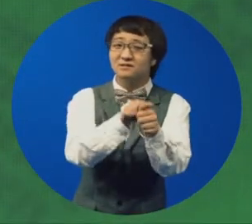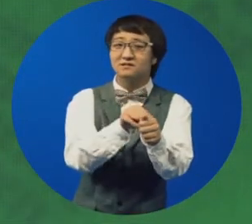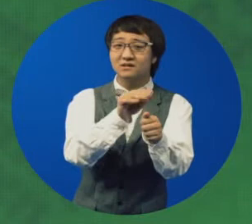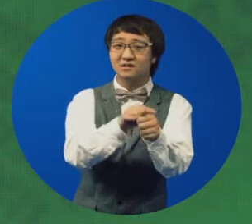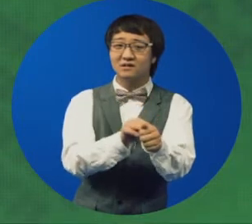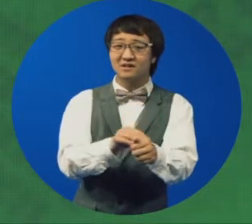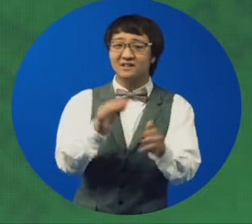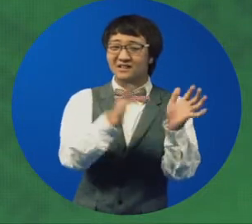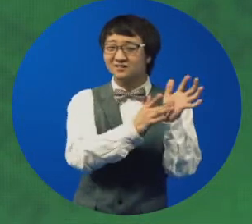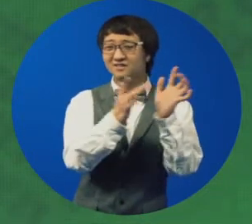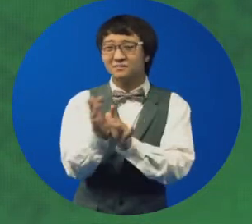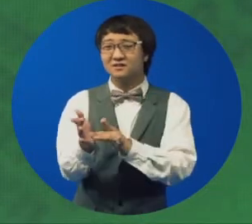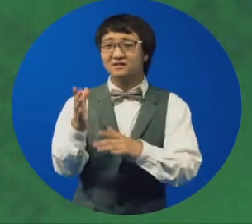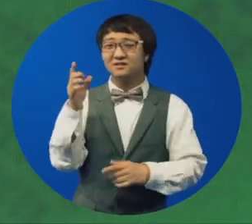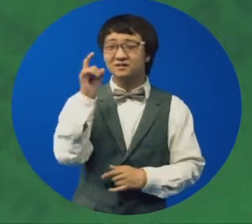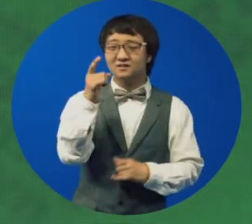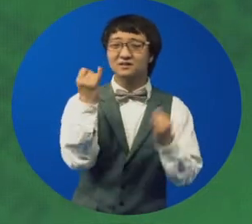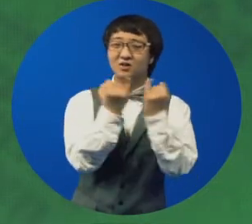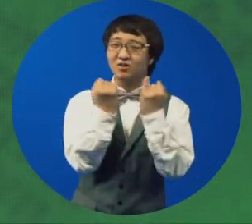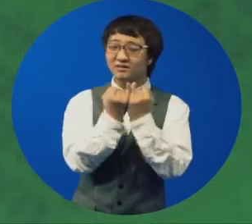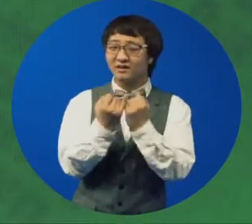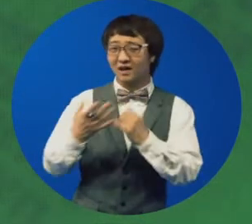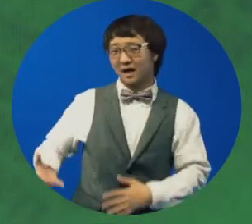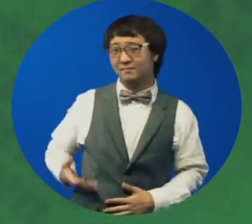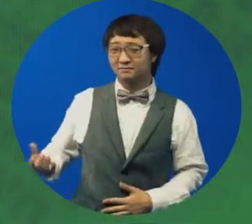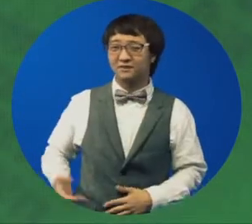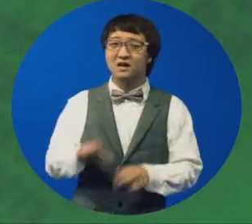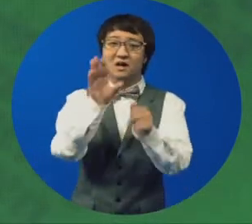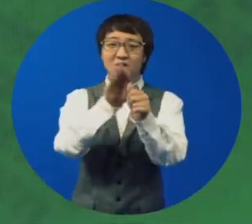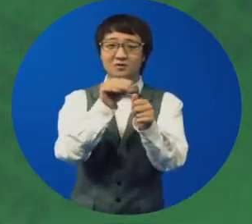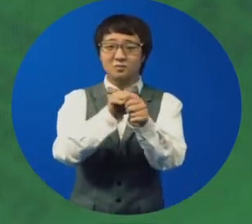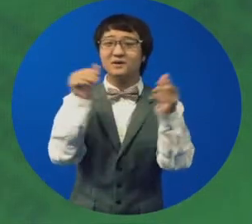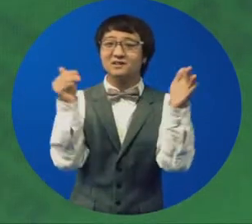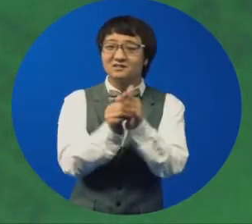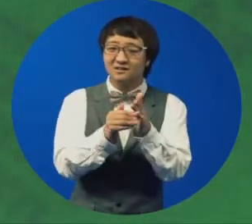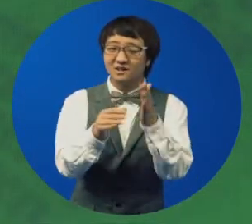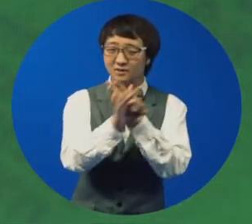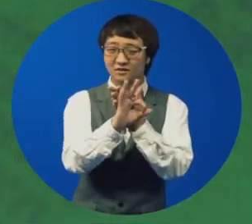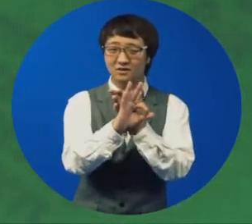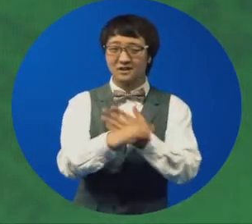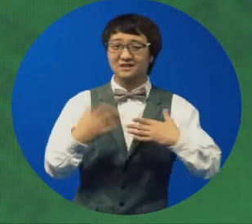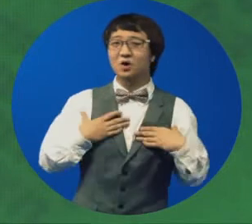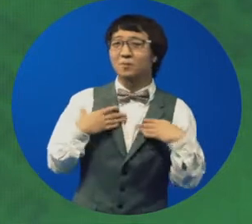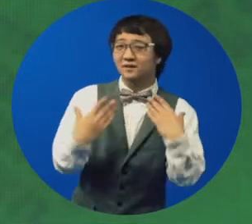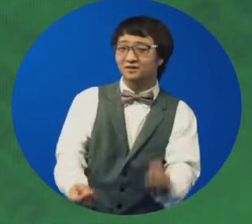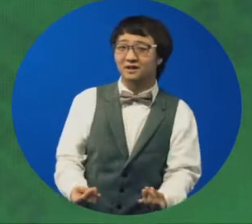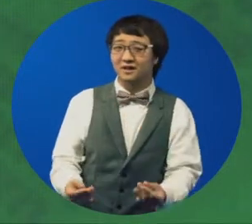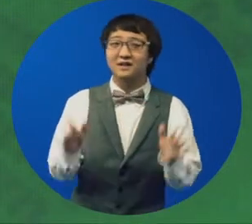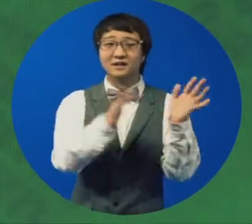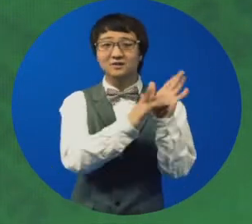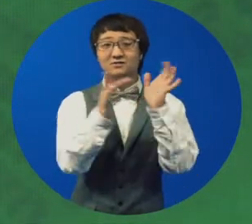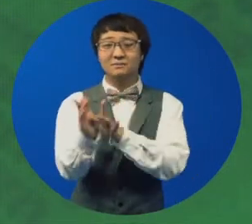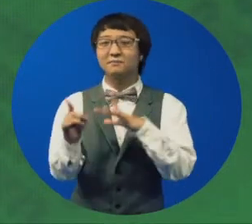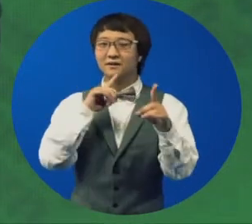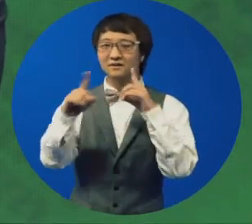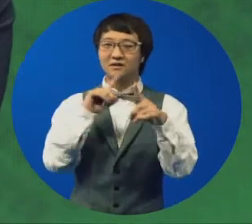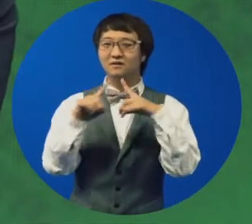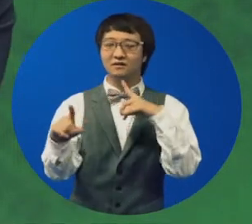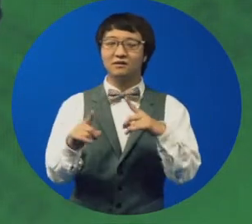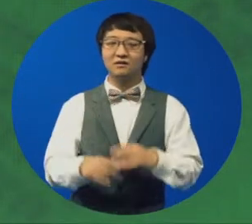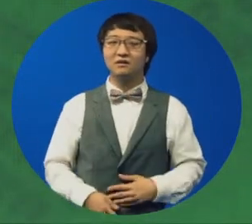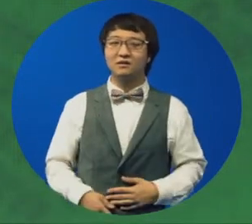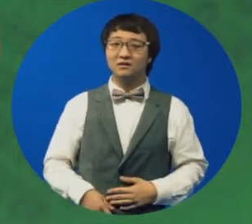예수님이 그 여인의 아픔을 건드는 것만으로 끝났다면 이 여인은 정말 절망이었을 텐데 예수님께서 여인에게 말씀하십니다.